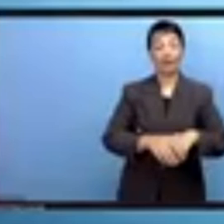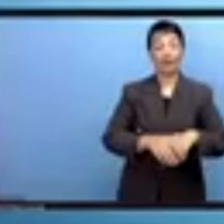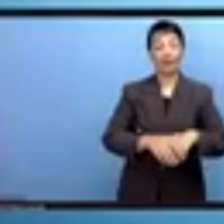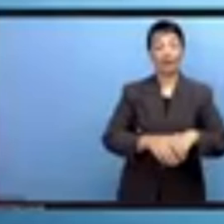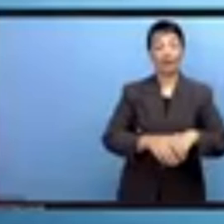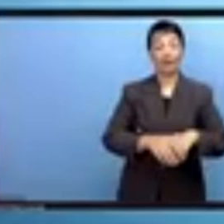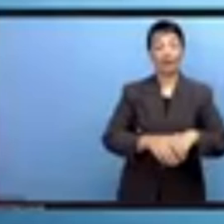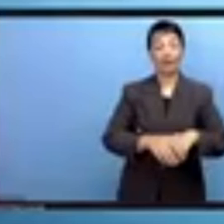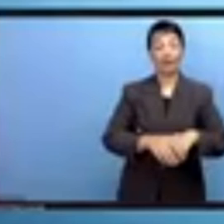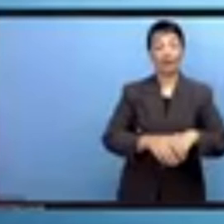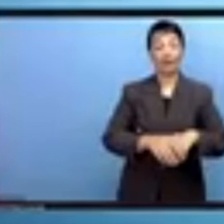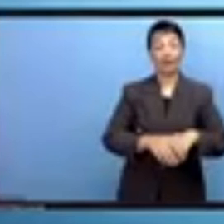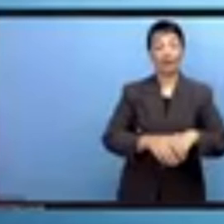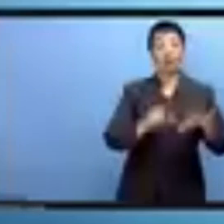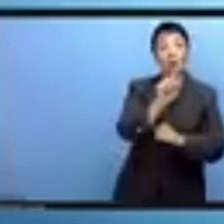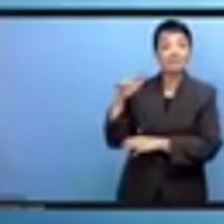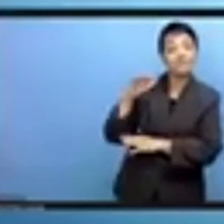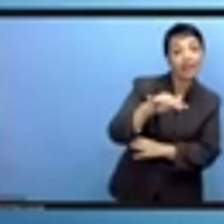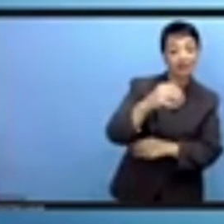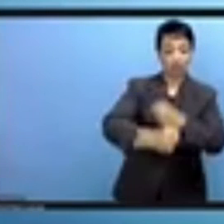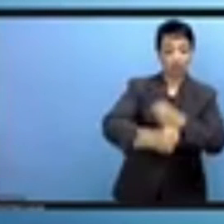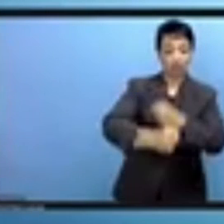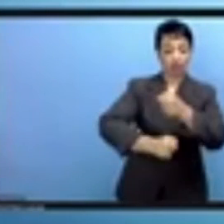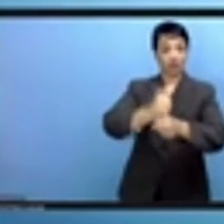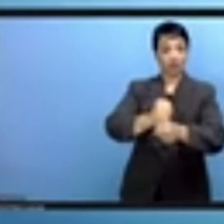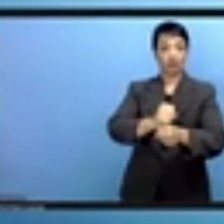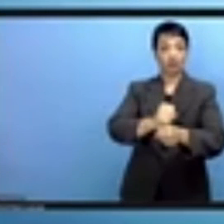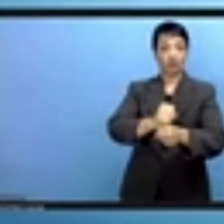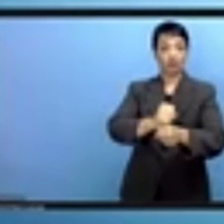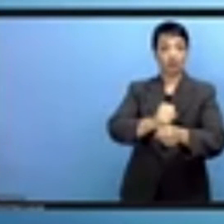商业领域。